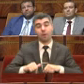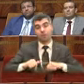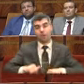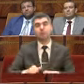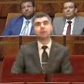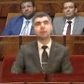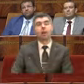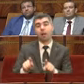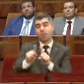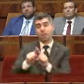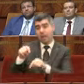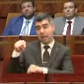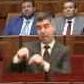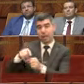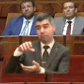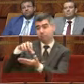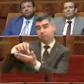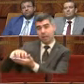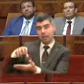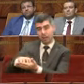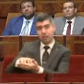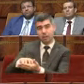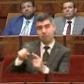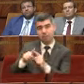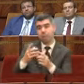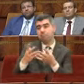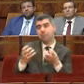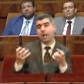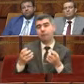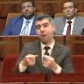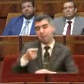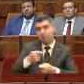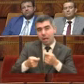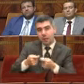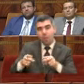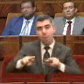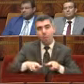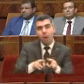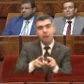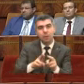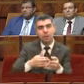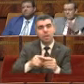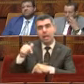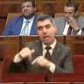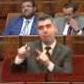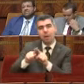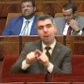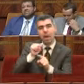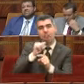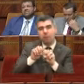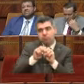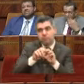هناك مناطق يعني فيها عدة أحواض ولكن فيها مناطق لا تستفيد من المياه رغم